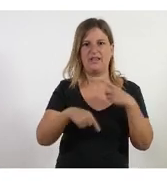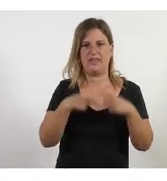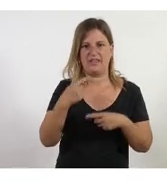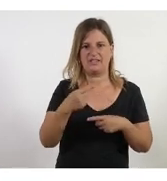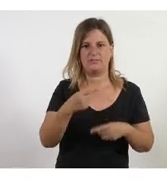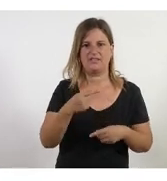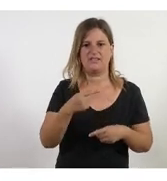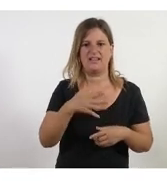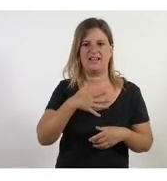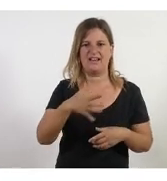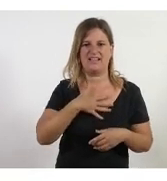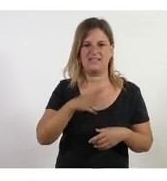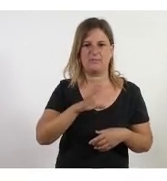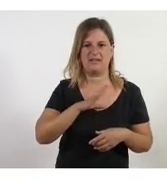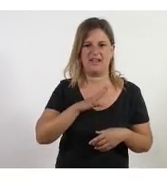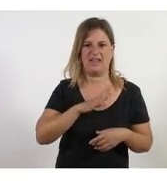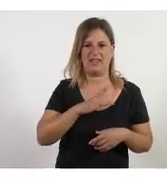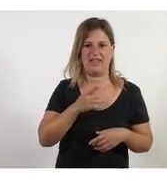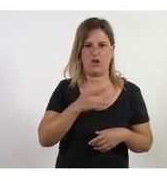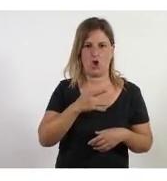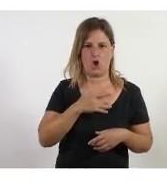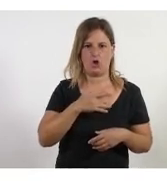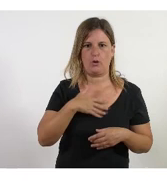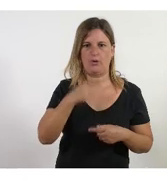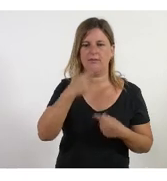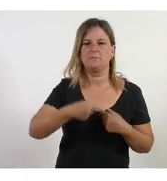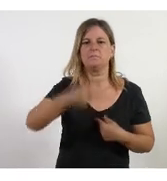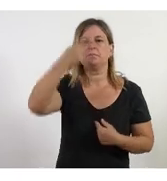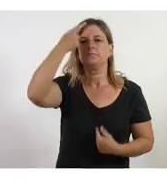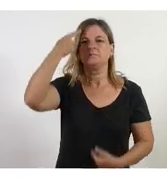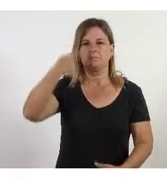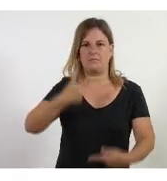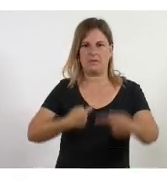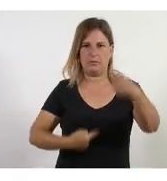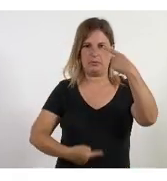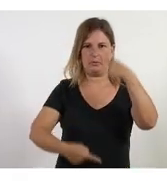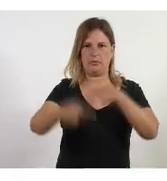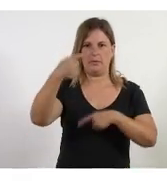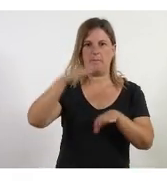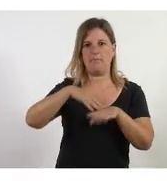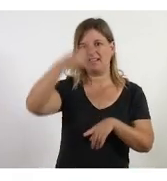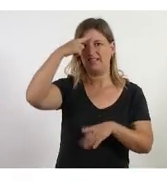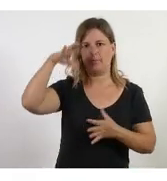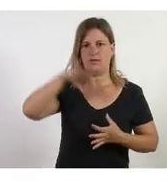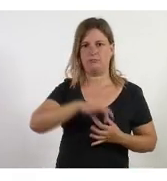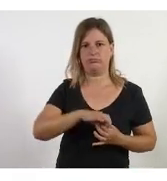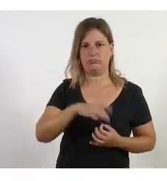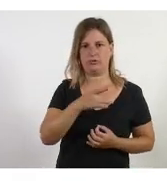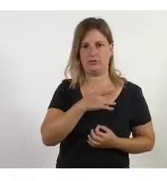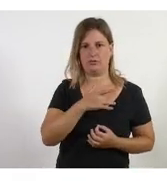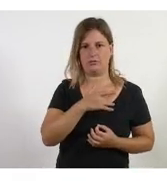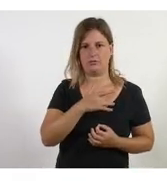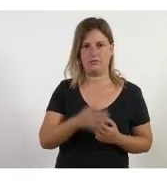des del cor, des del que us deia abans. Necessitem que hi hagi coherència entre aquest d'aquí i aquest d'aquí. I com es respira des del